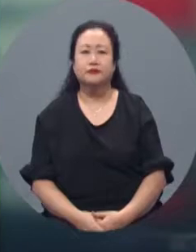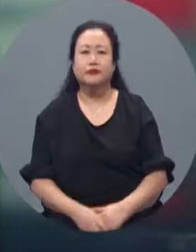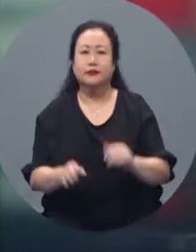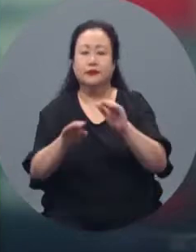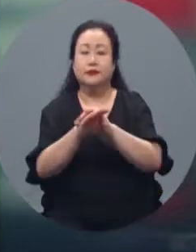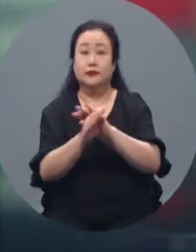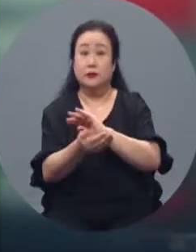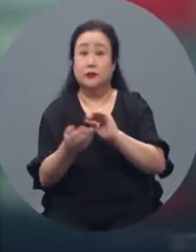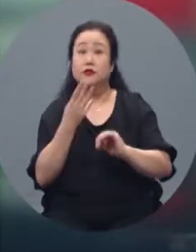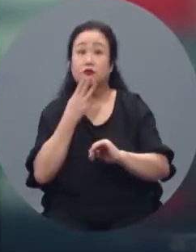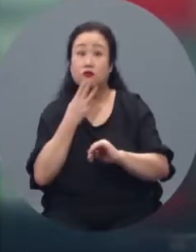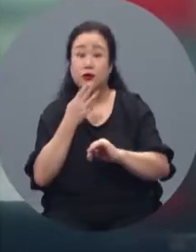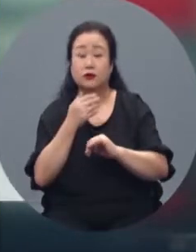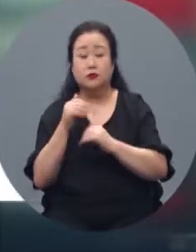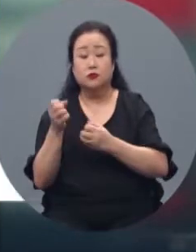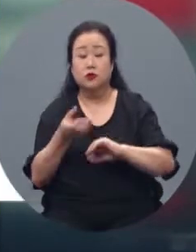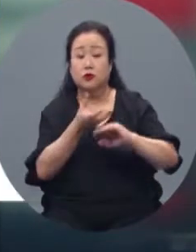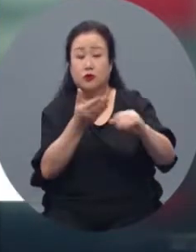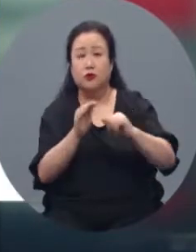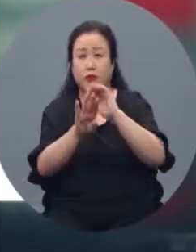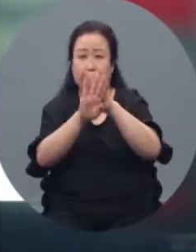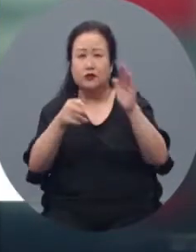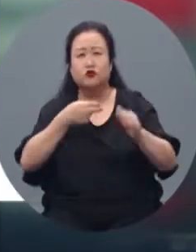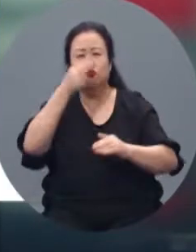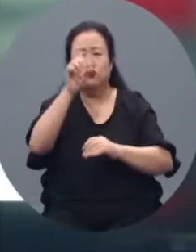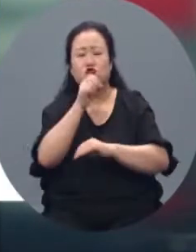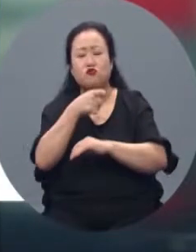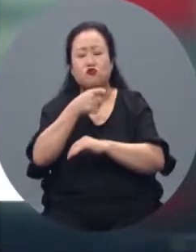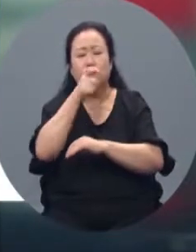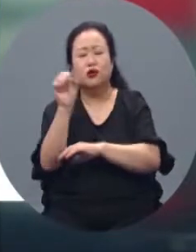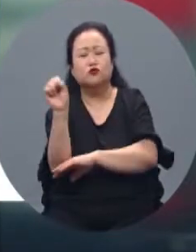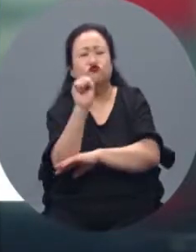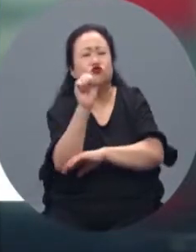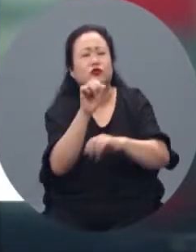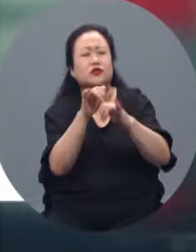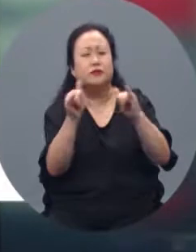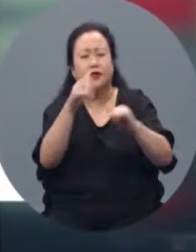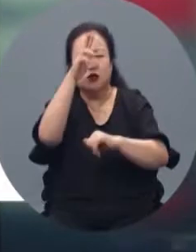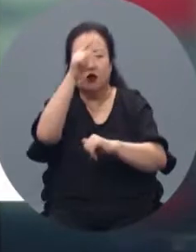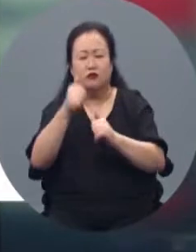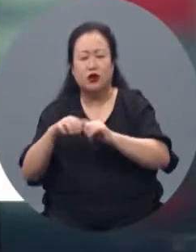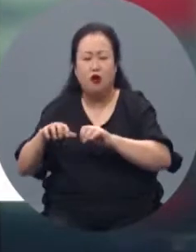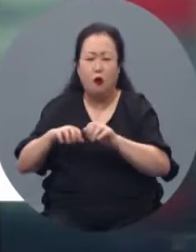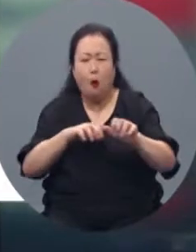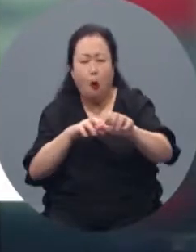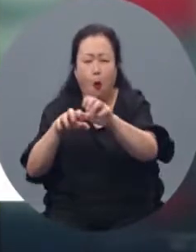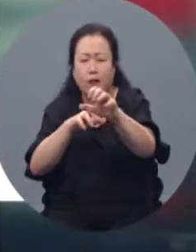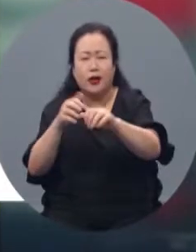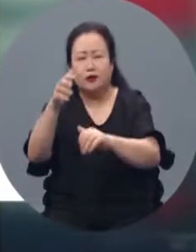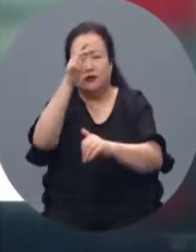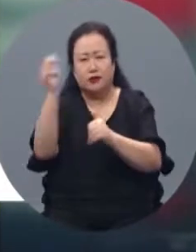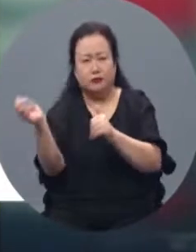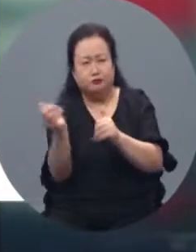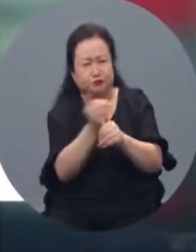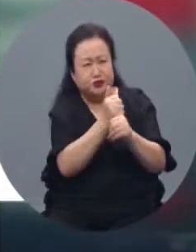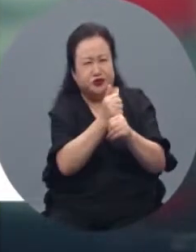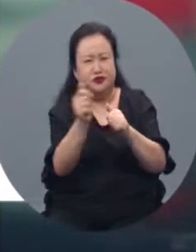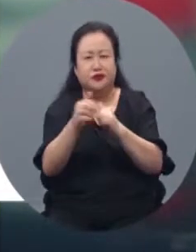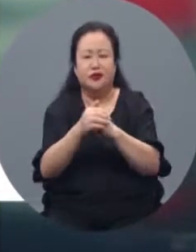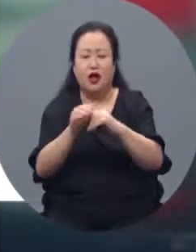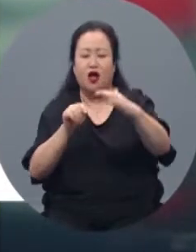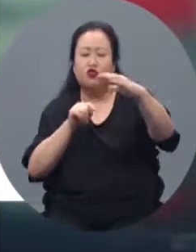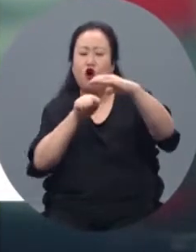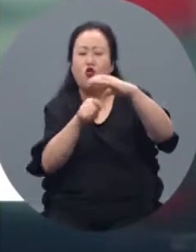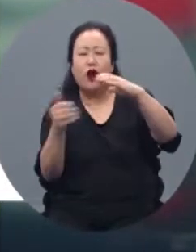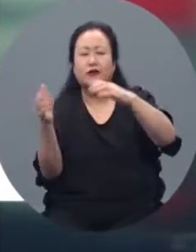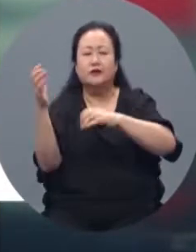앞서 서울에서 전해드린 것처럼 대낮에 술을 마시고 운전을 하던 사람이 경찰과 추격전을 벌이다 붙잡혔습니다 터널